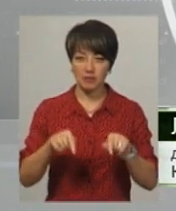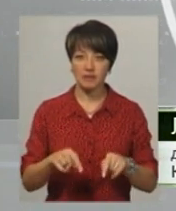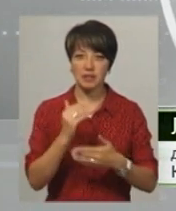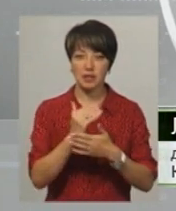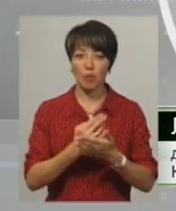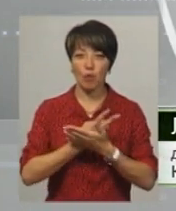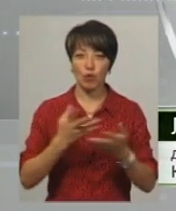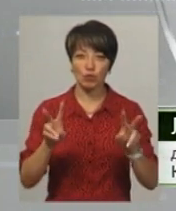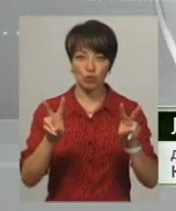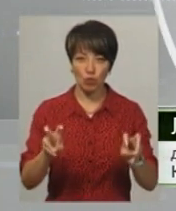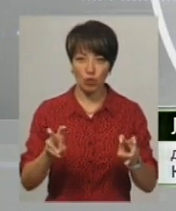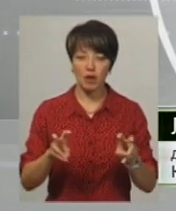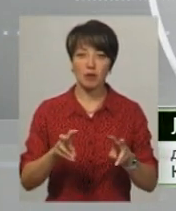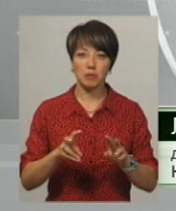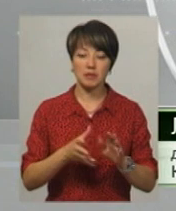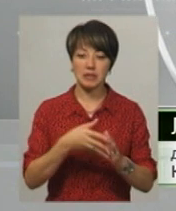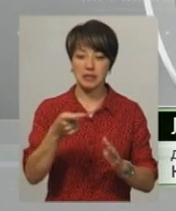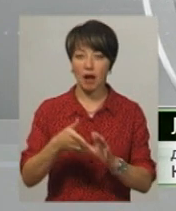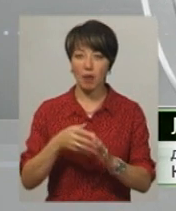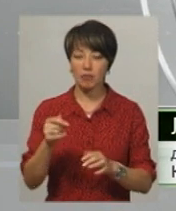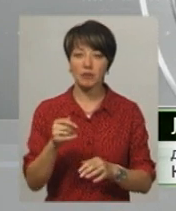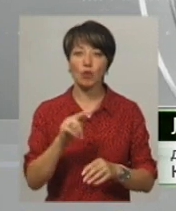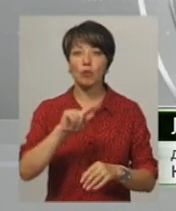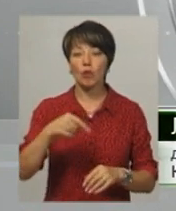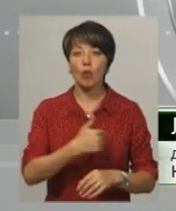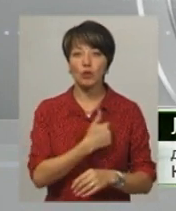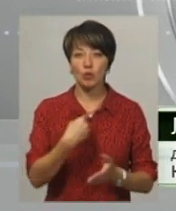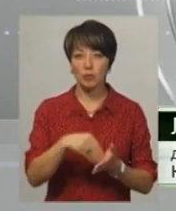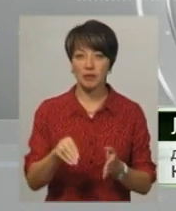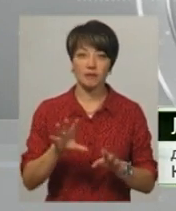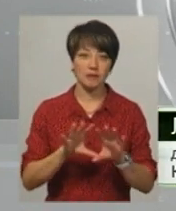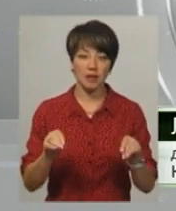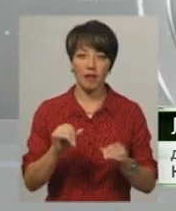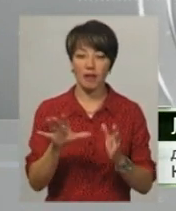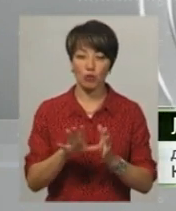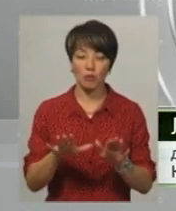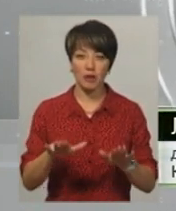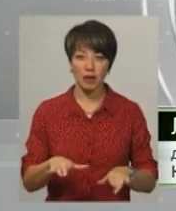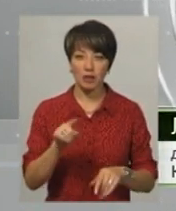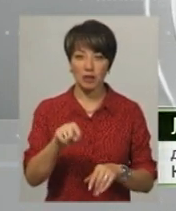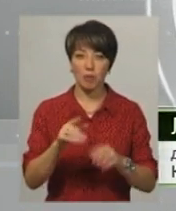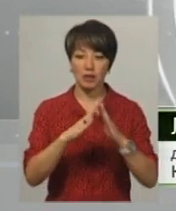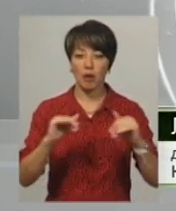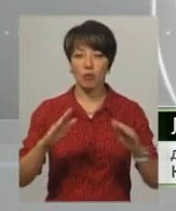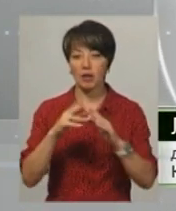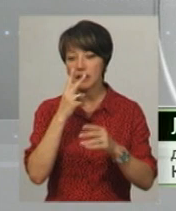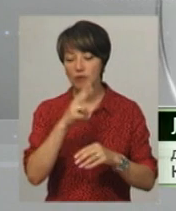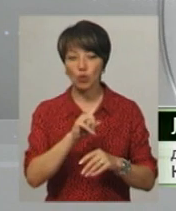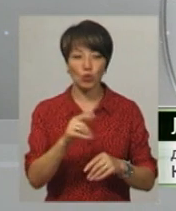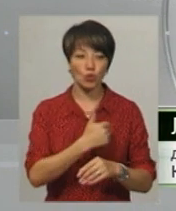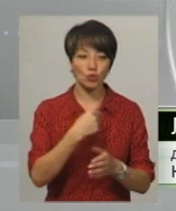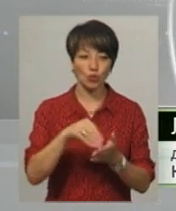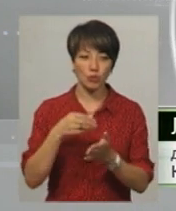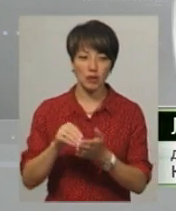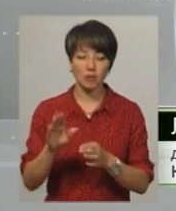Ми виставляємо запити, що ми хочемо купити, і все. І на електронному майданчику там табори дивляться, хто що хоче